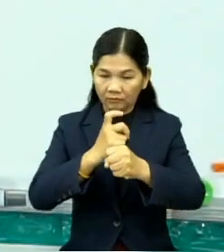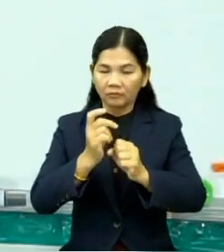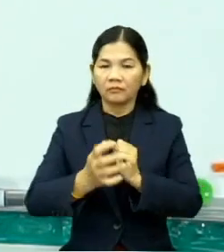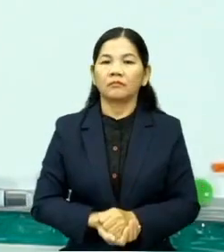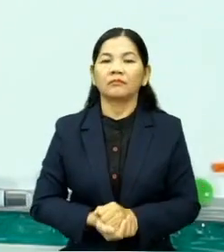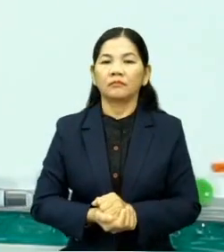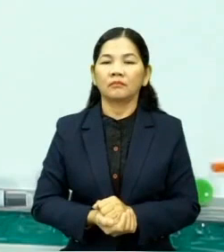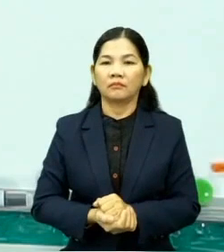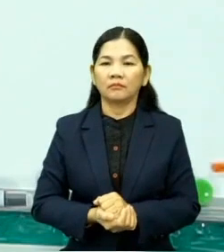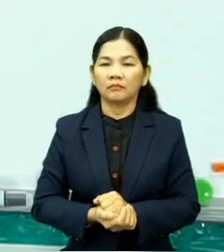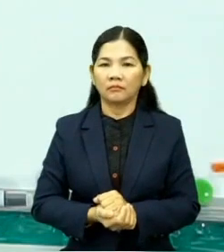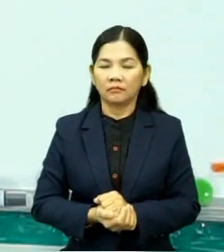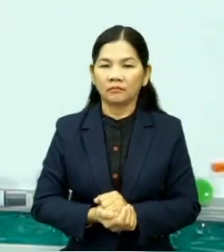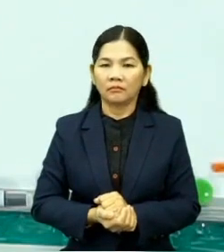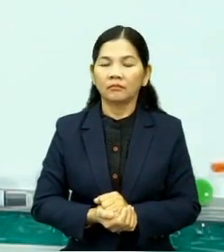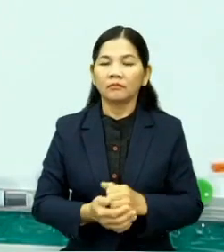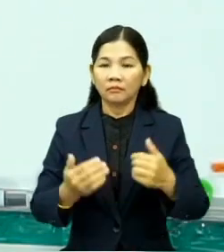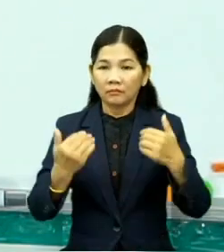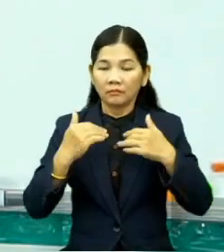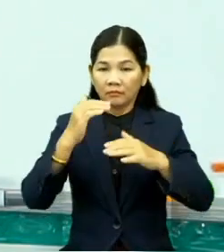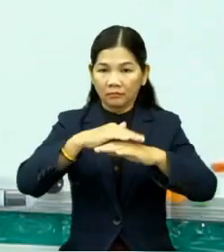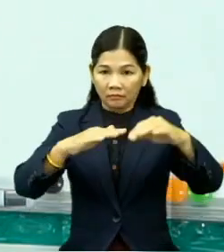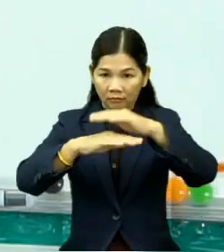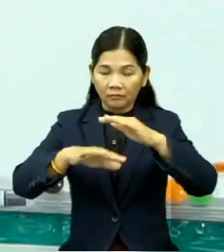នៅស្នាដៃខ្មែរ